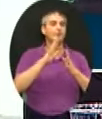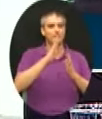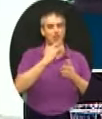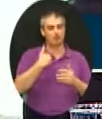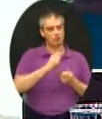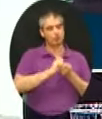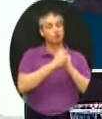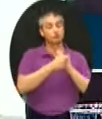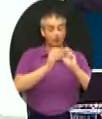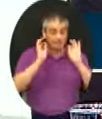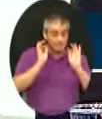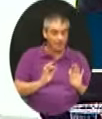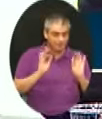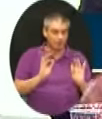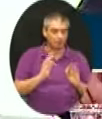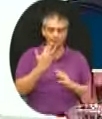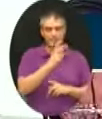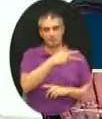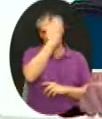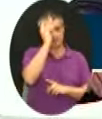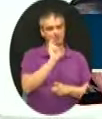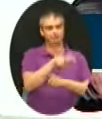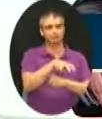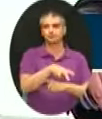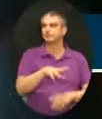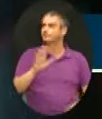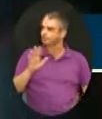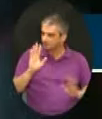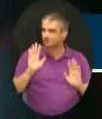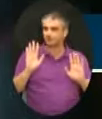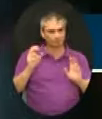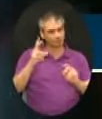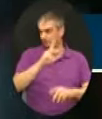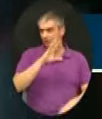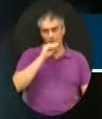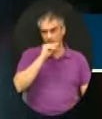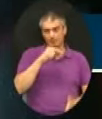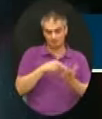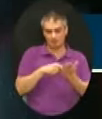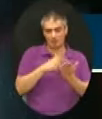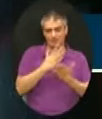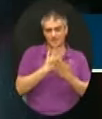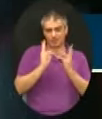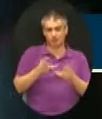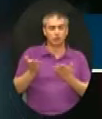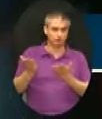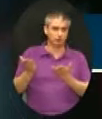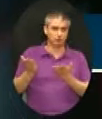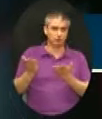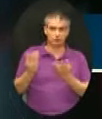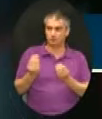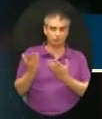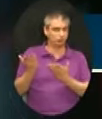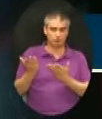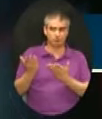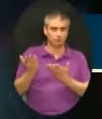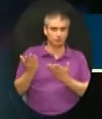ישתנה ממש ברגע שהוא ייכנס לתפקיד. אוקיי, אז א', היא לא מדברת על זה כי יש כבר מישהו